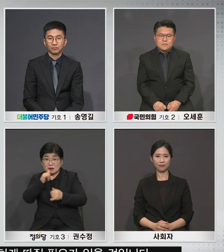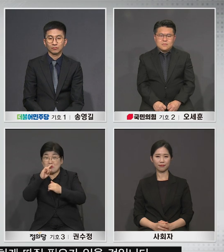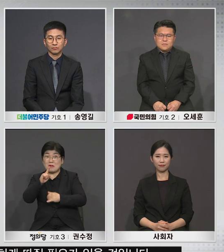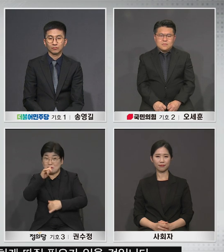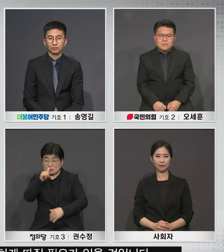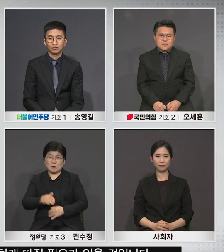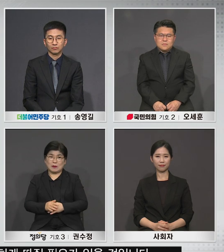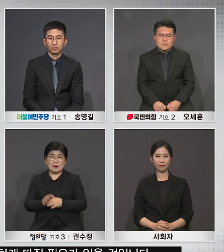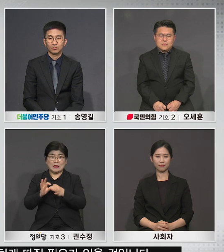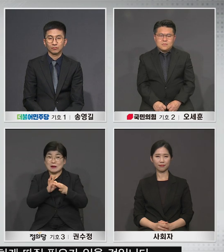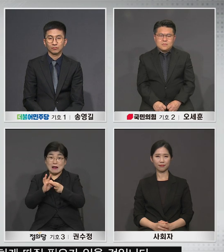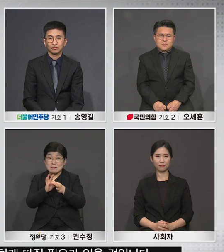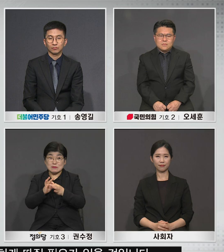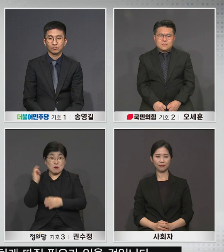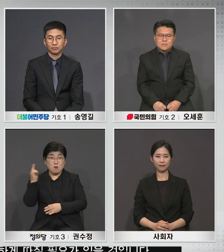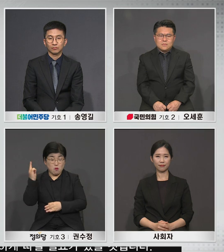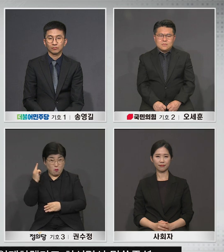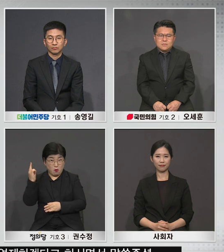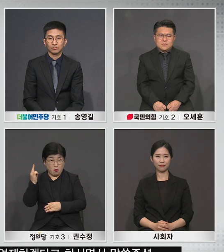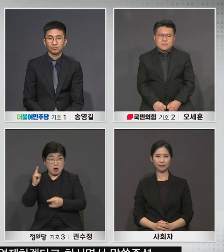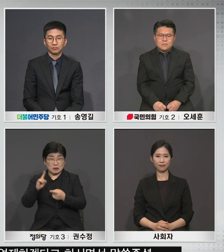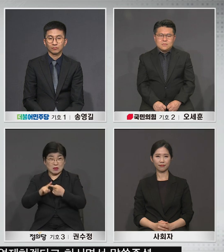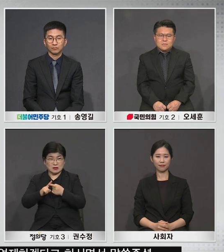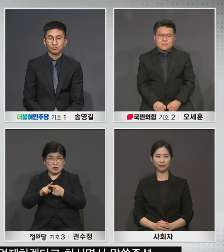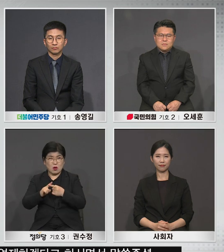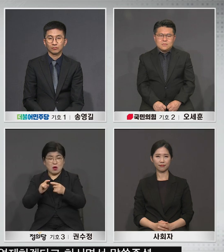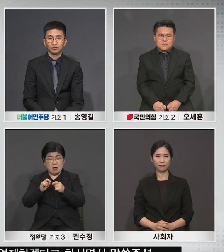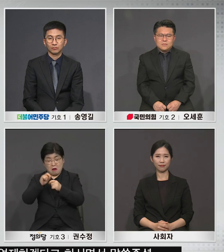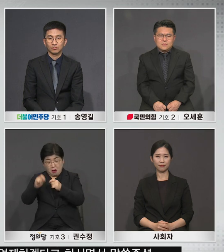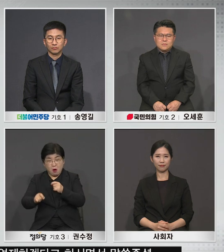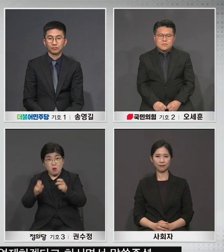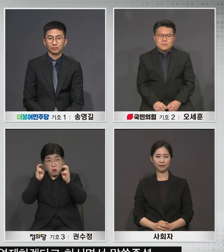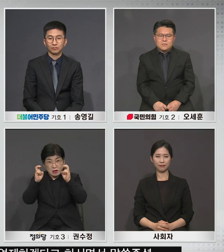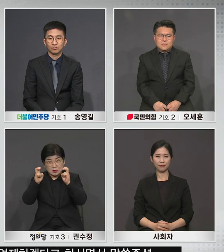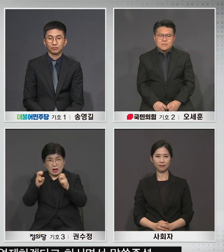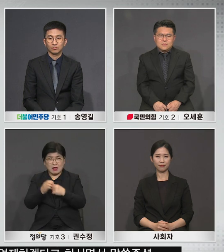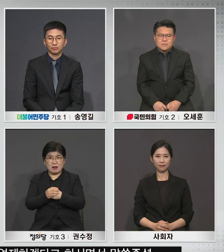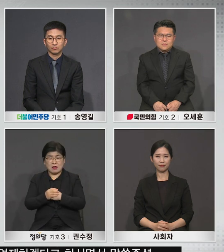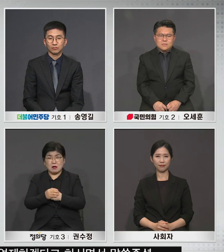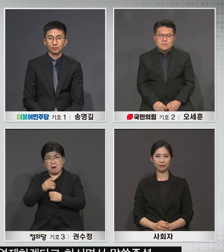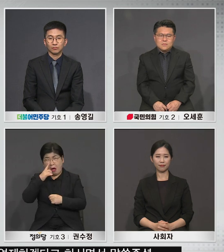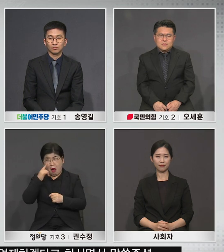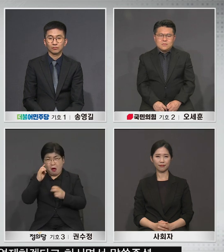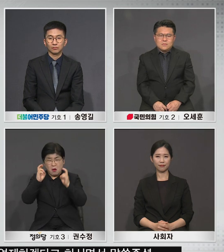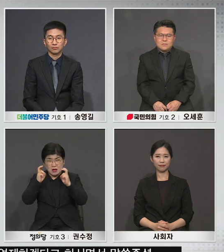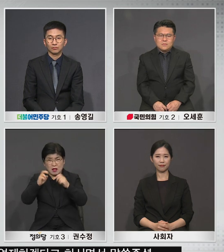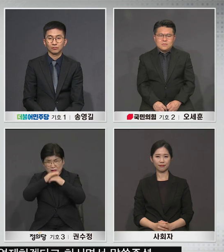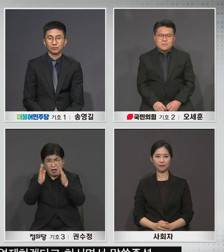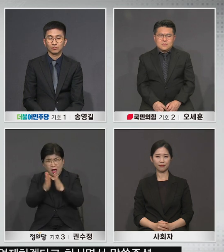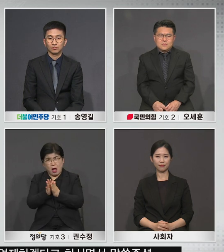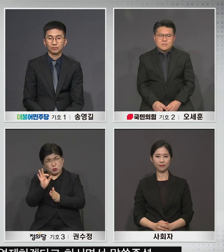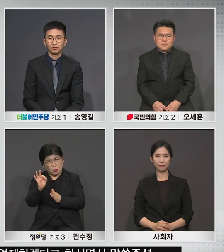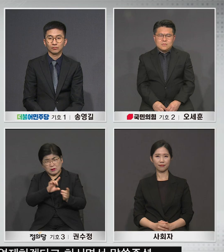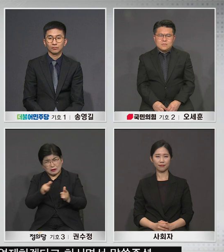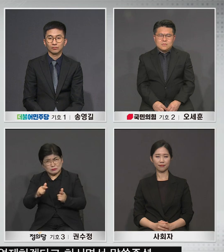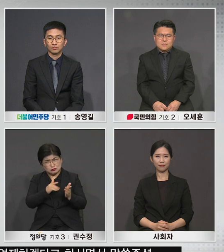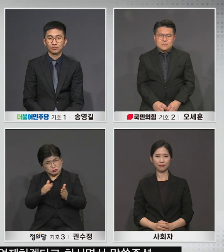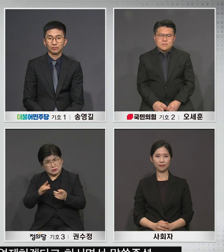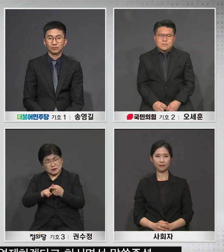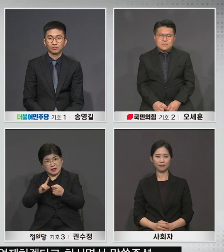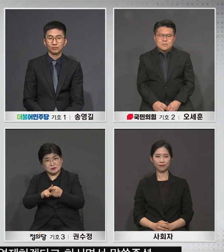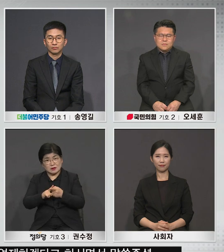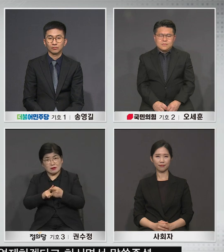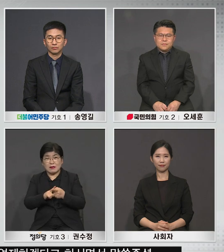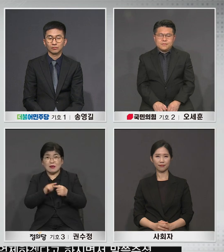관련된 공공요금 체계 안에 들어와 있는 자회사들과 그리고 모 회사들과 함께 모여서 재정대책을 마련하는 것으로 준비하도록